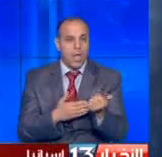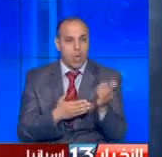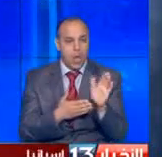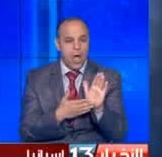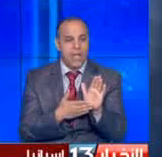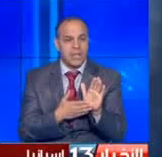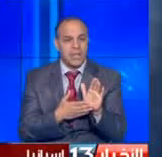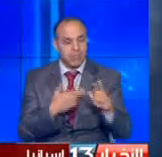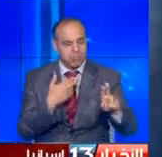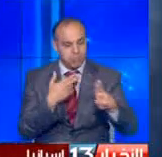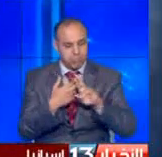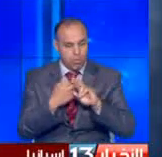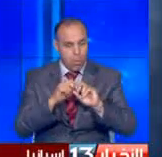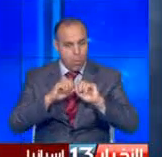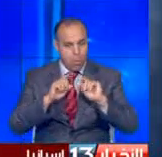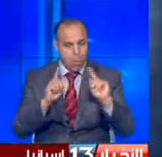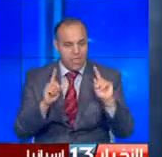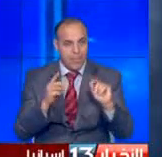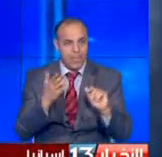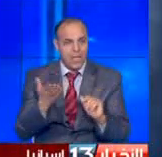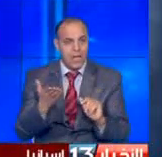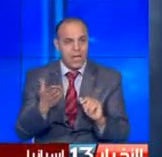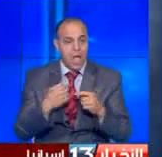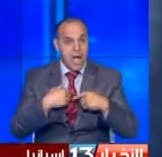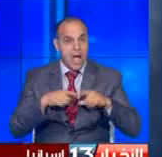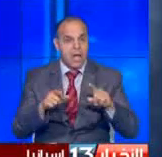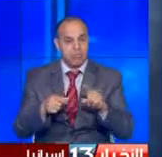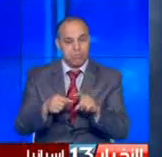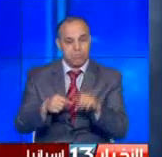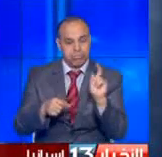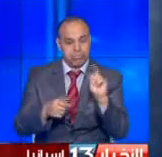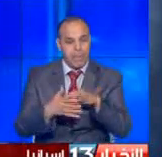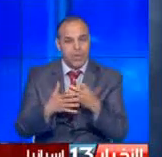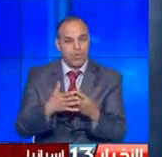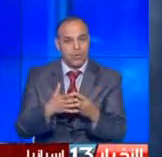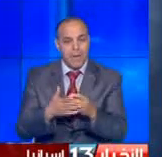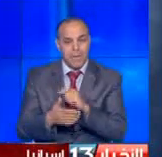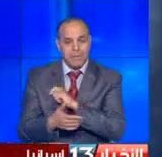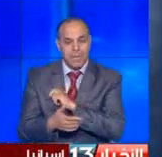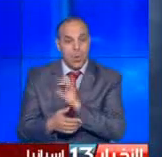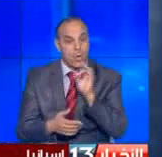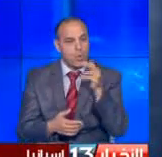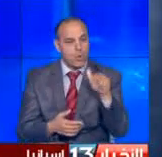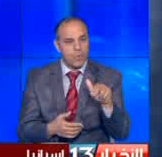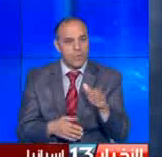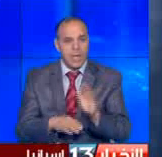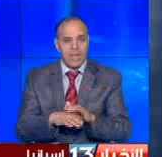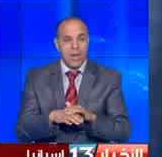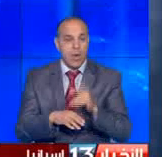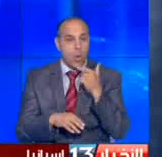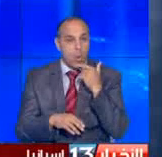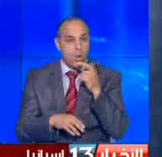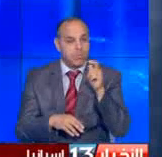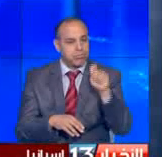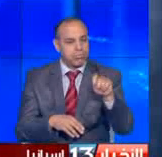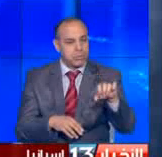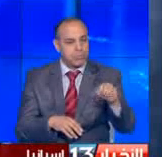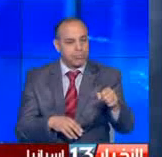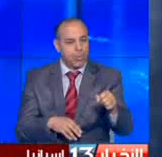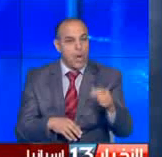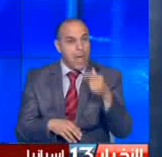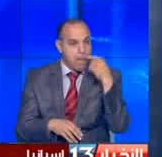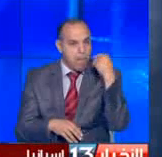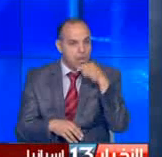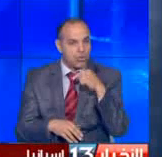اجابه صريحه وواضحه حول اعلان انفصال الاقليم من عدمه وحذرت من انها ستفرض سيطرتها